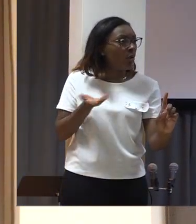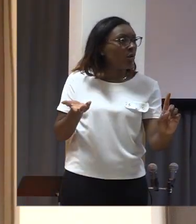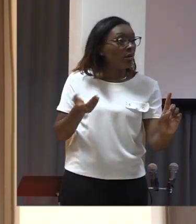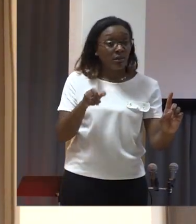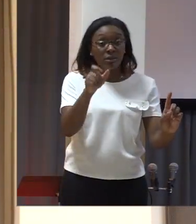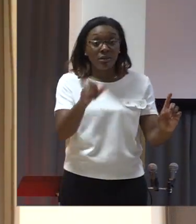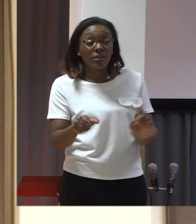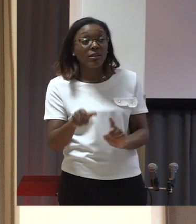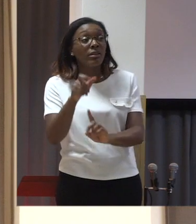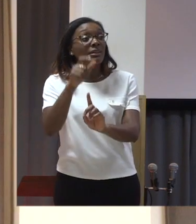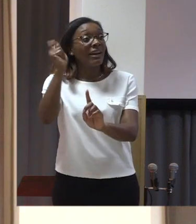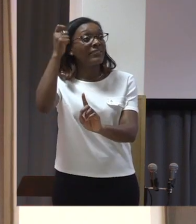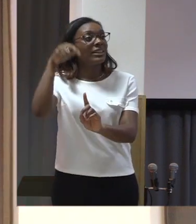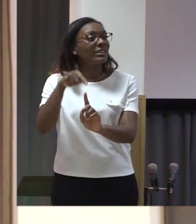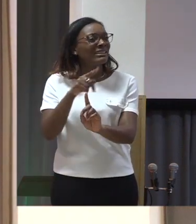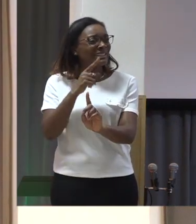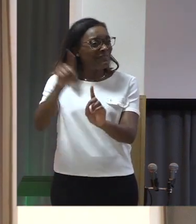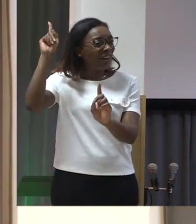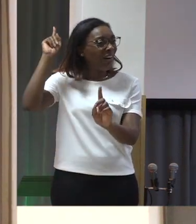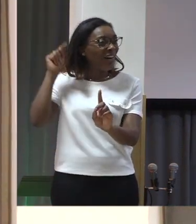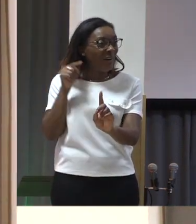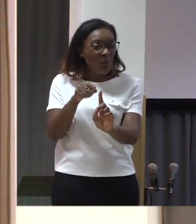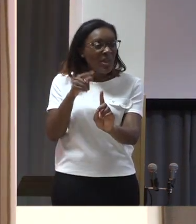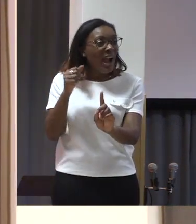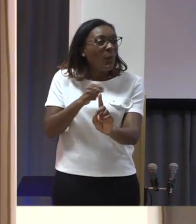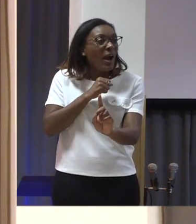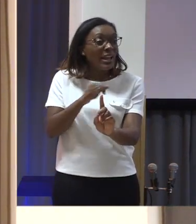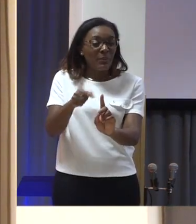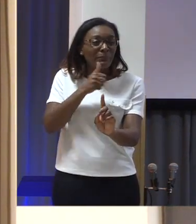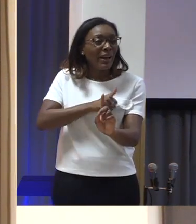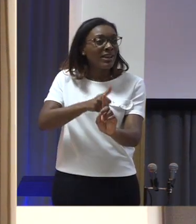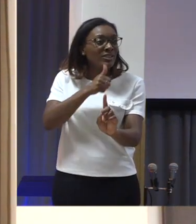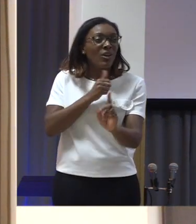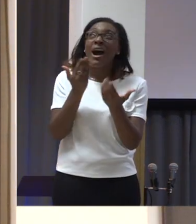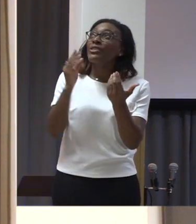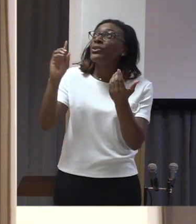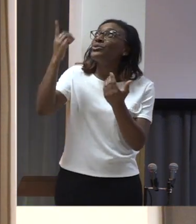David avait l'onction royale, mais il a su attendre le temps de Dieu.